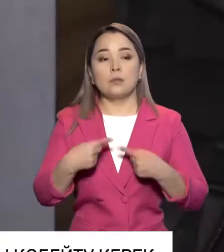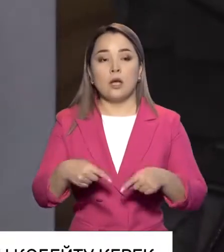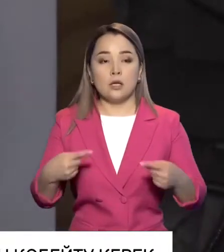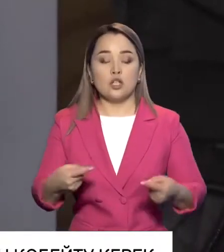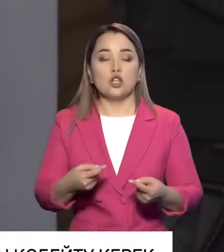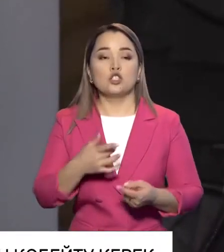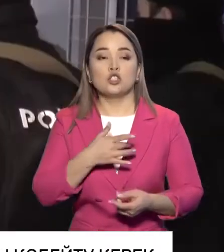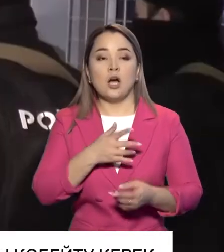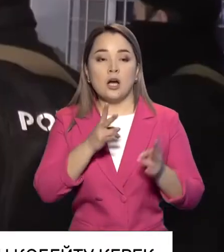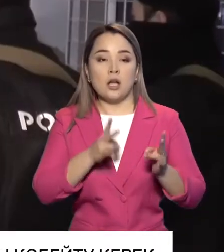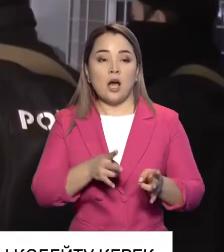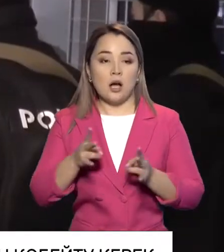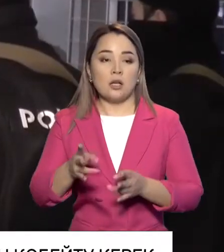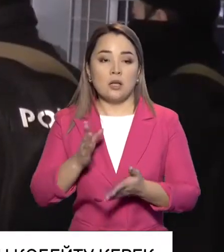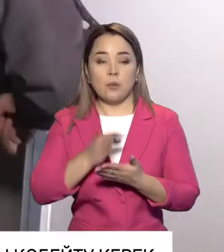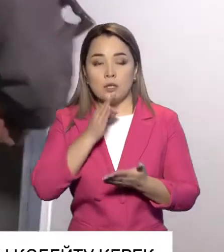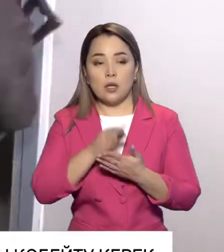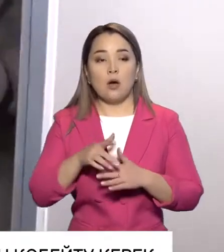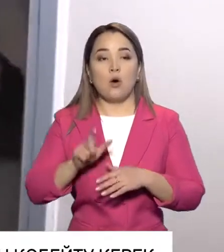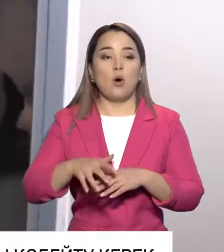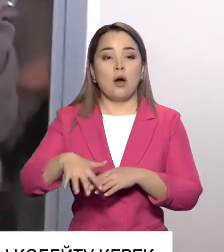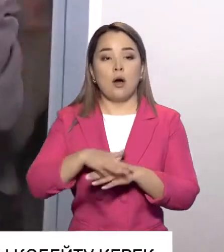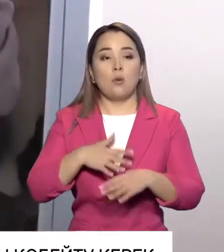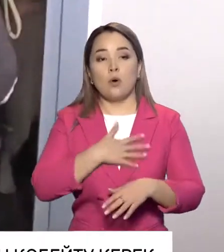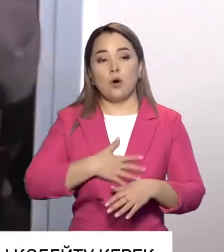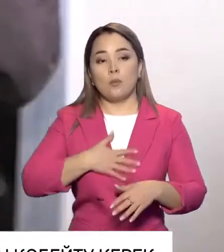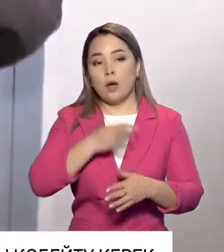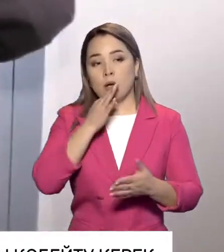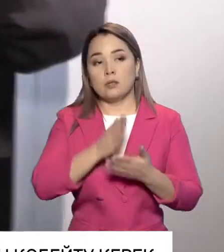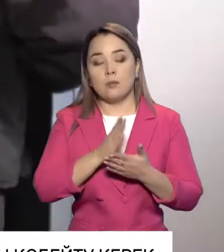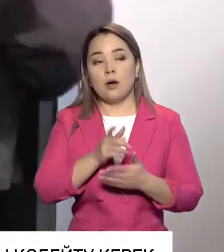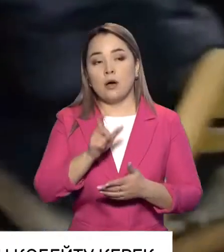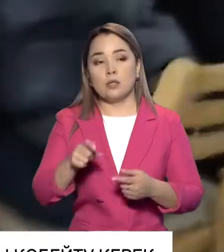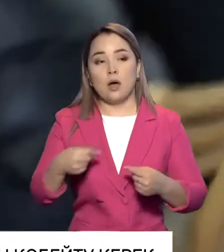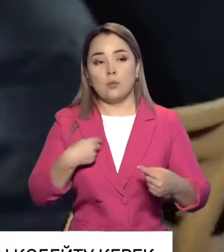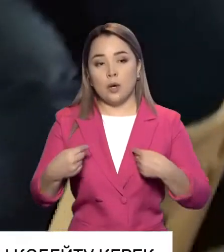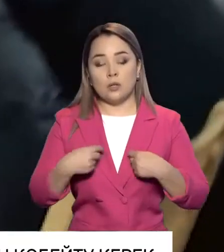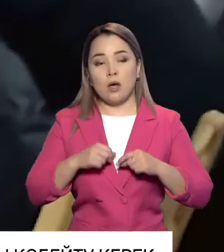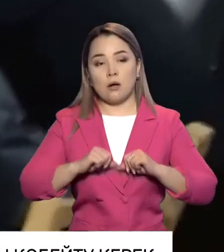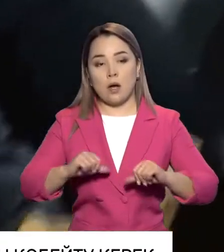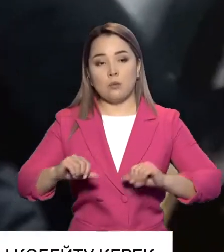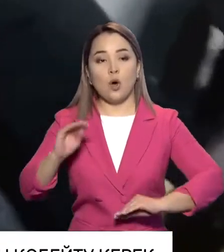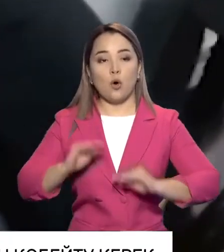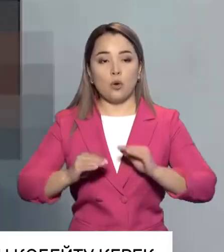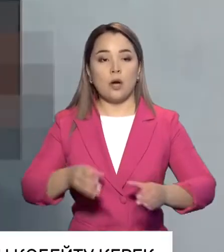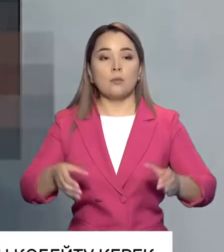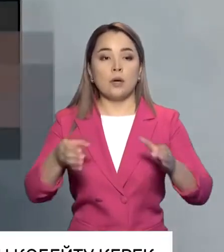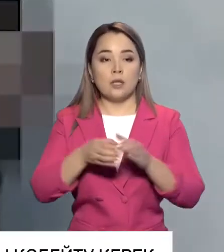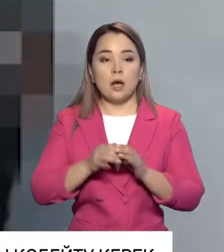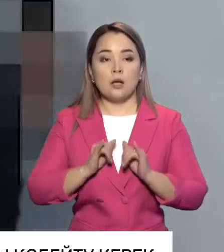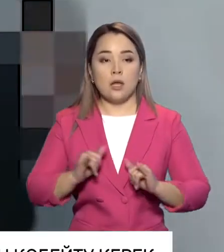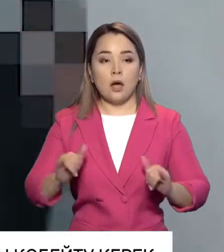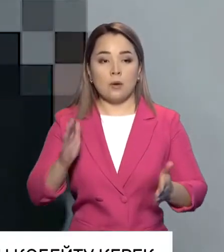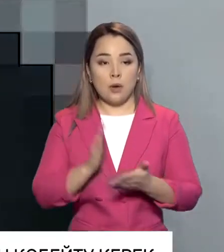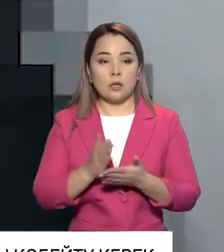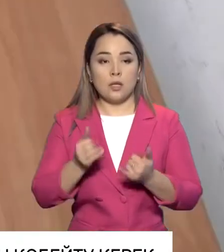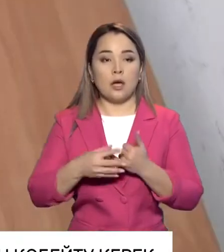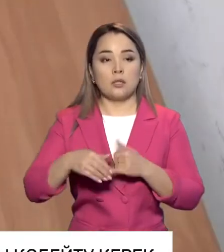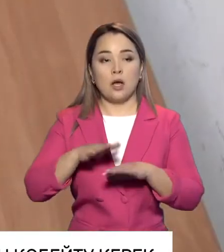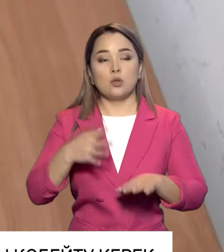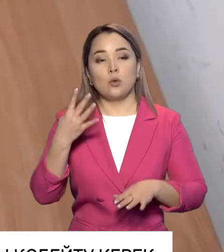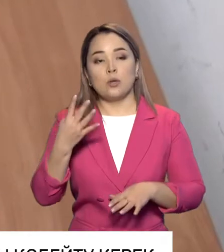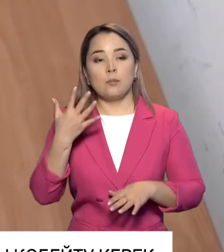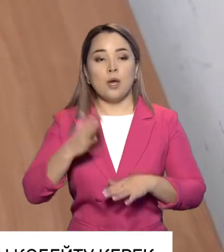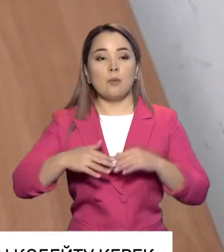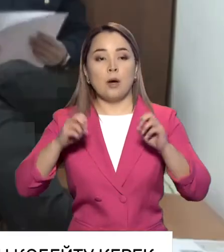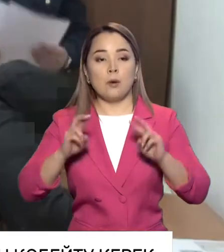алған. Қазір қоғам қобалжулы. Алаң көңілді басу үшін азаптаулардың алдын алатын комиссия құрамын кеңейту керек. Өйткені кей өңірлерде 4-5 маман